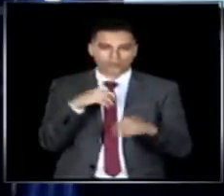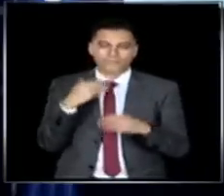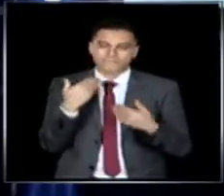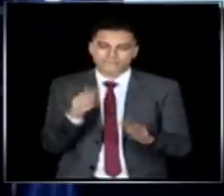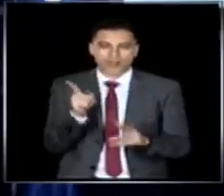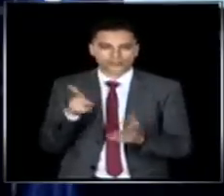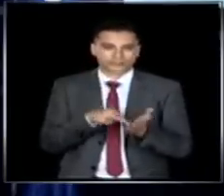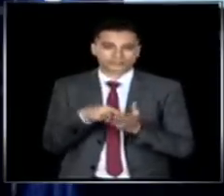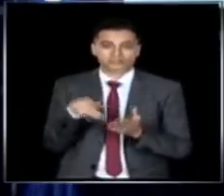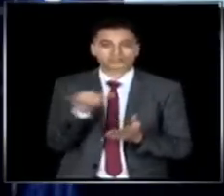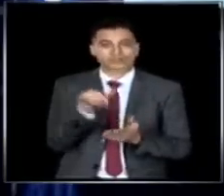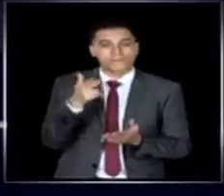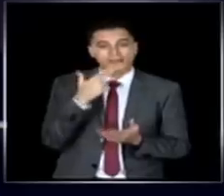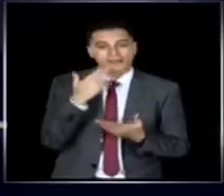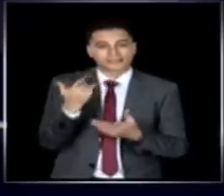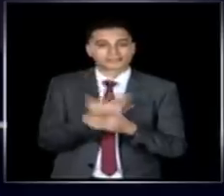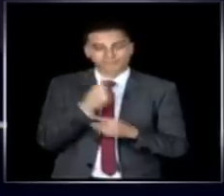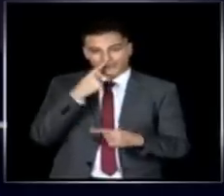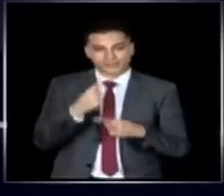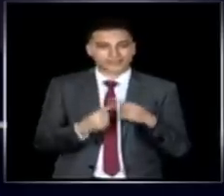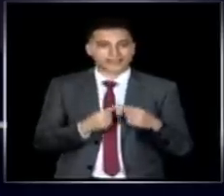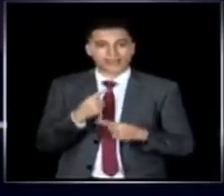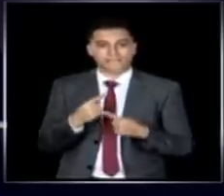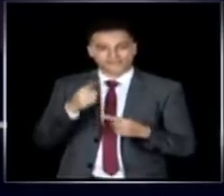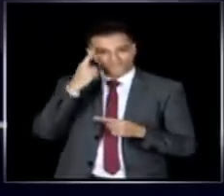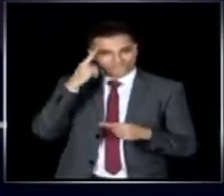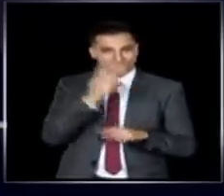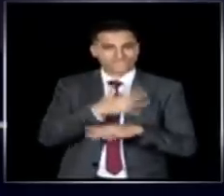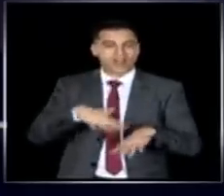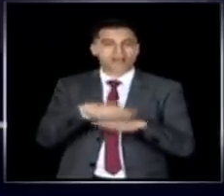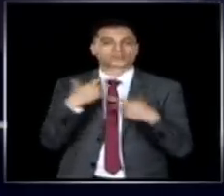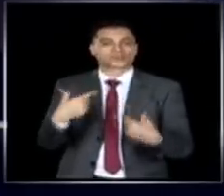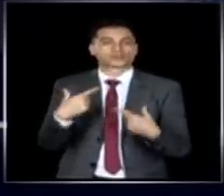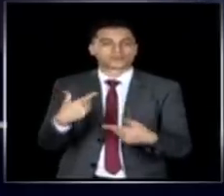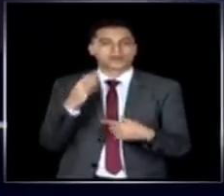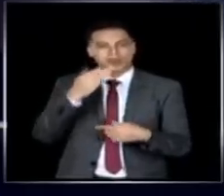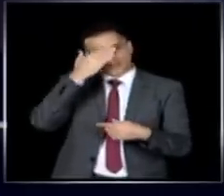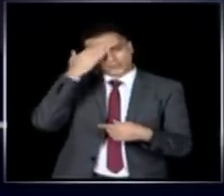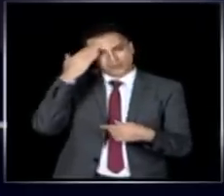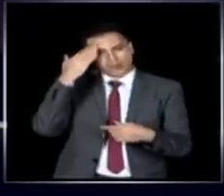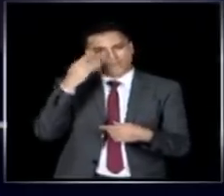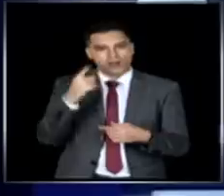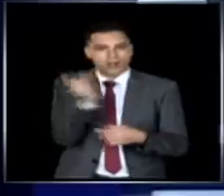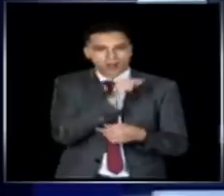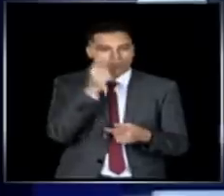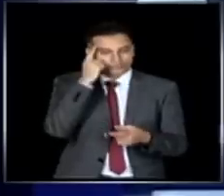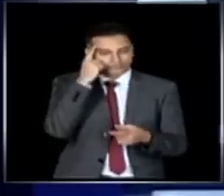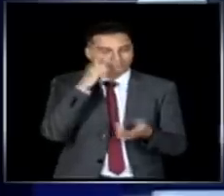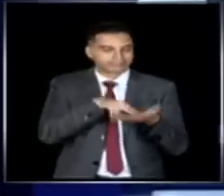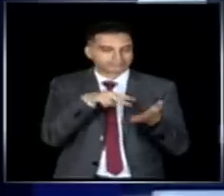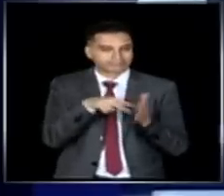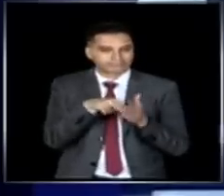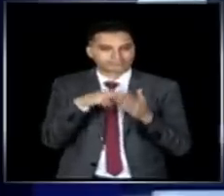ده ماتش مهم ليكو علشان تبقوا فاهمين الاجواء ماشية ازاي. لما ترجعوا